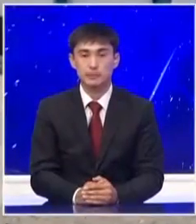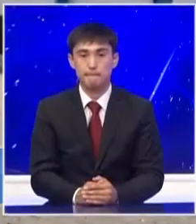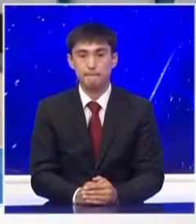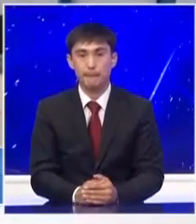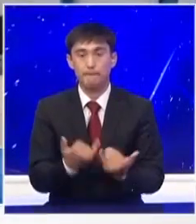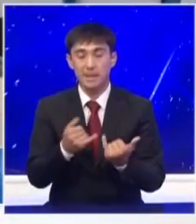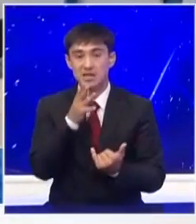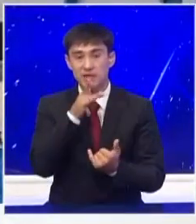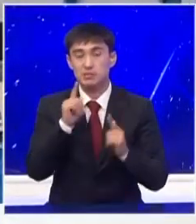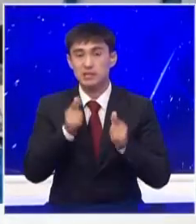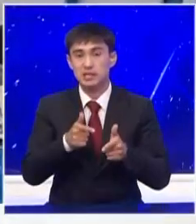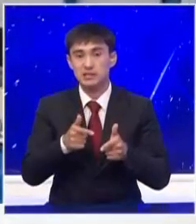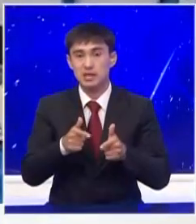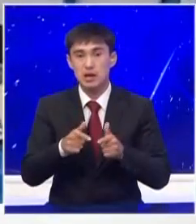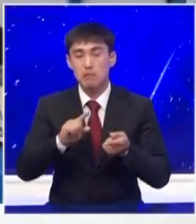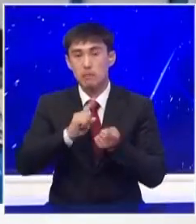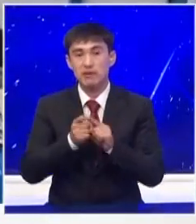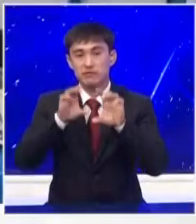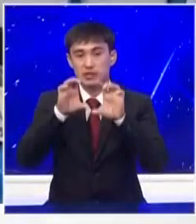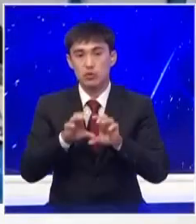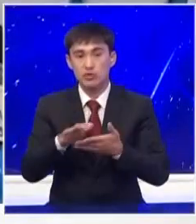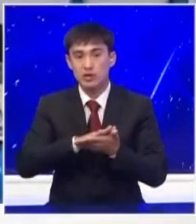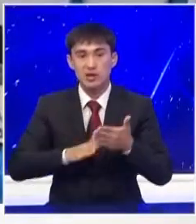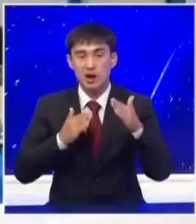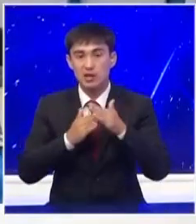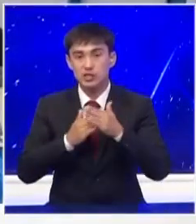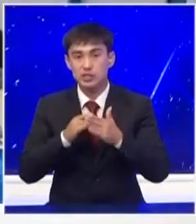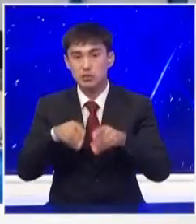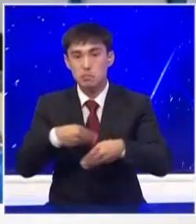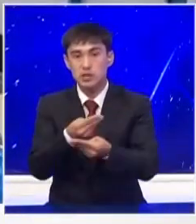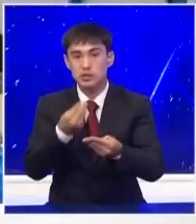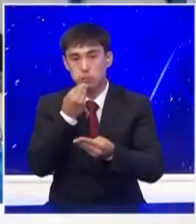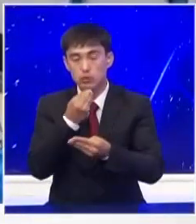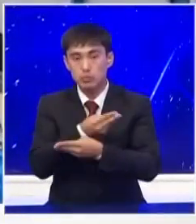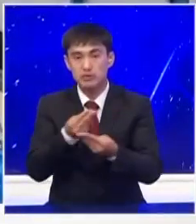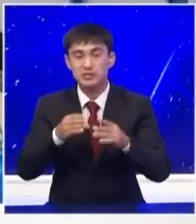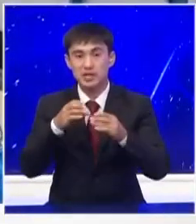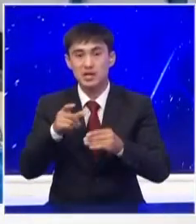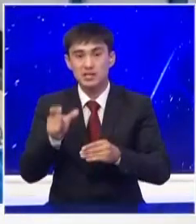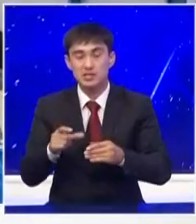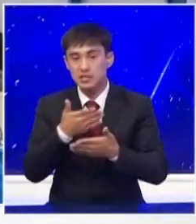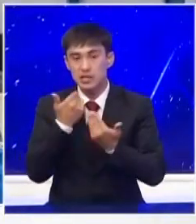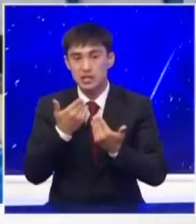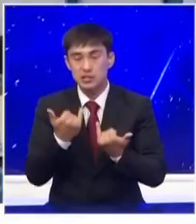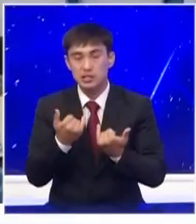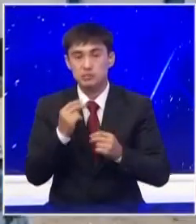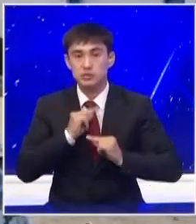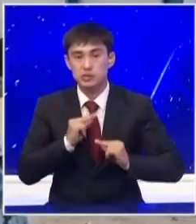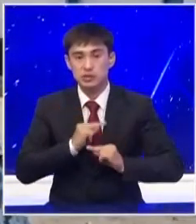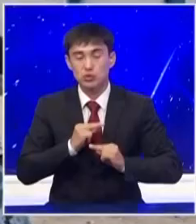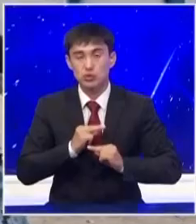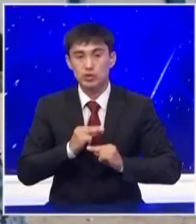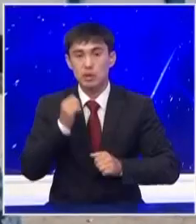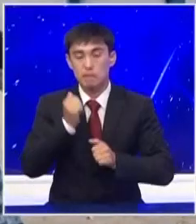В настоящее время, согласно принятых поправок в закон, никаких ограничений в передаче продуктов питания для задержанных нет. Нашими сотрудниками